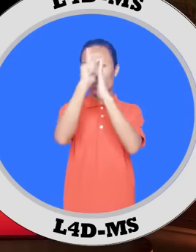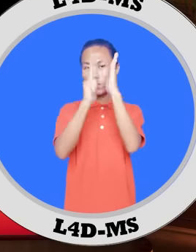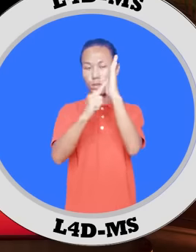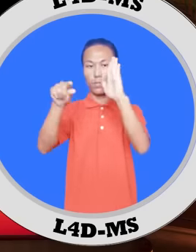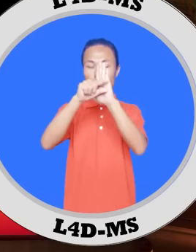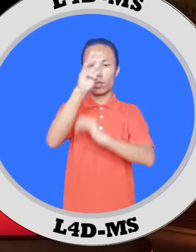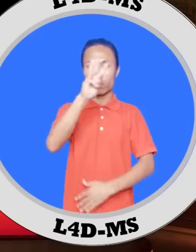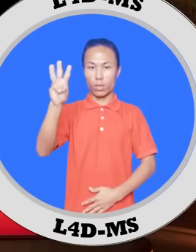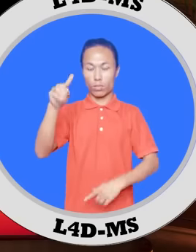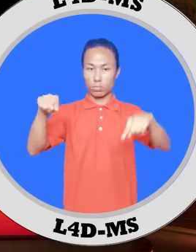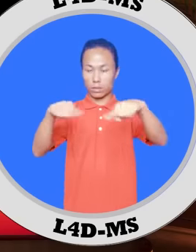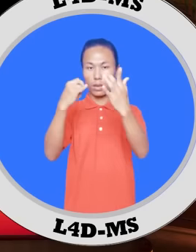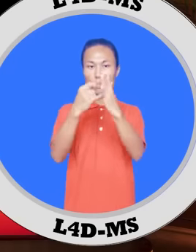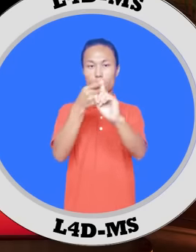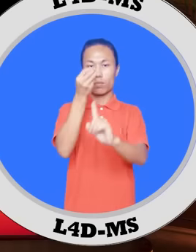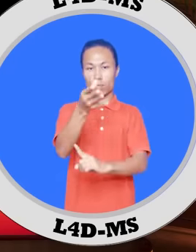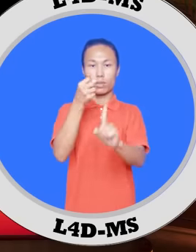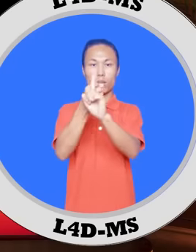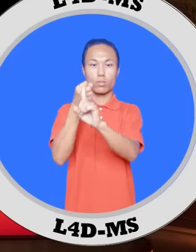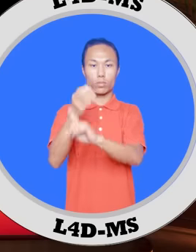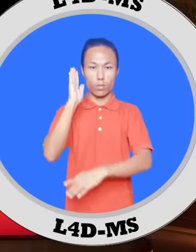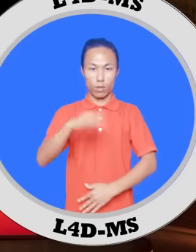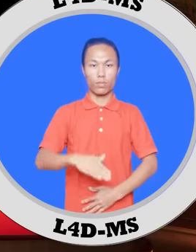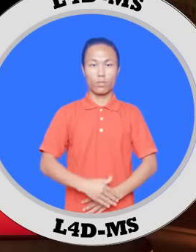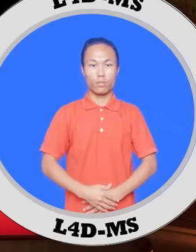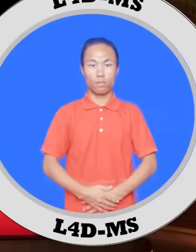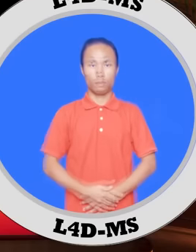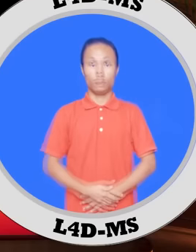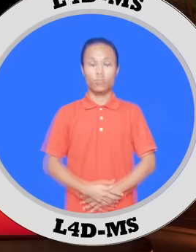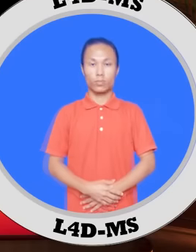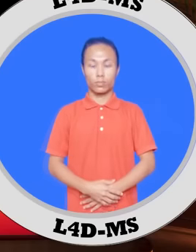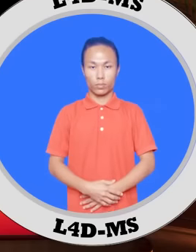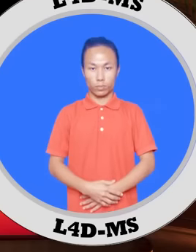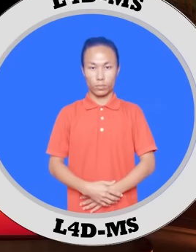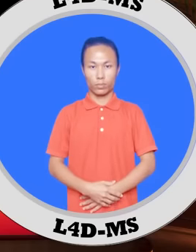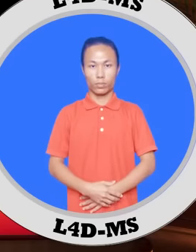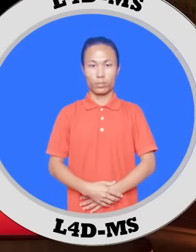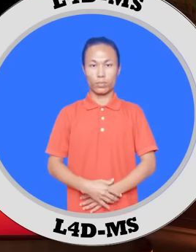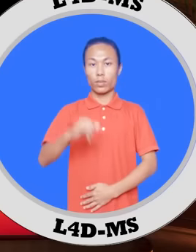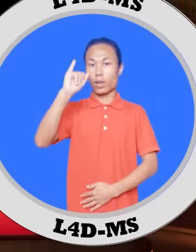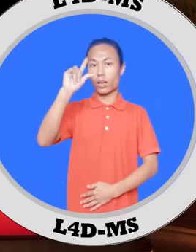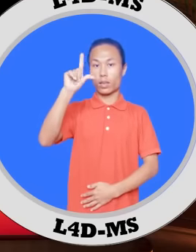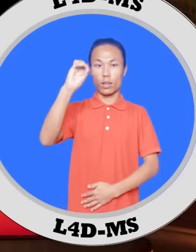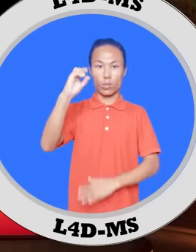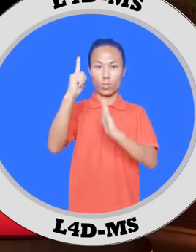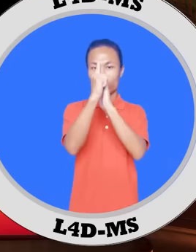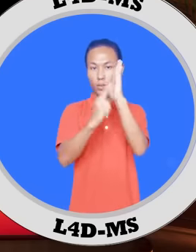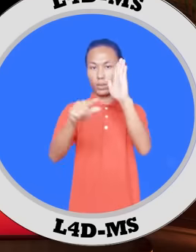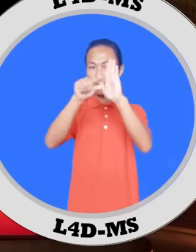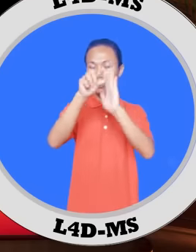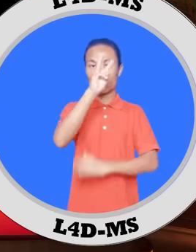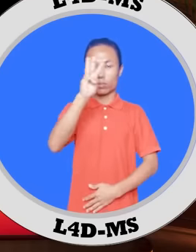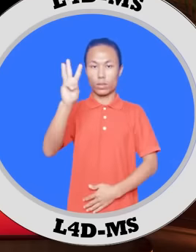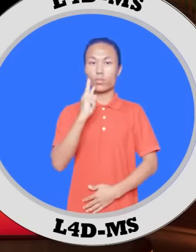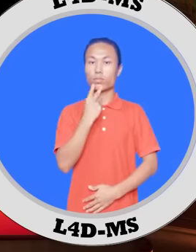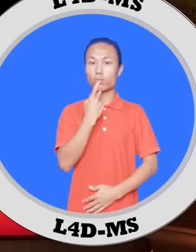အရေးယူဖို့အတွက်ဆွေးနွေးကြမှာဖြစ်တယ်လို့ဆိုပါရယ် ILO ပုံမှန် 33 ဆိုတာ PP ဆိုင်ရာအလို့သမားရေးရာအဖွဲ့ကအဖွဲ့ဝင်နိုင်ငံ